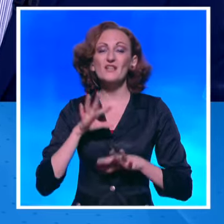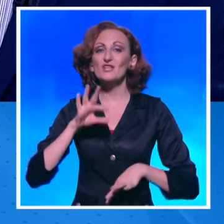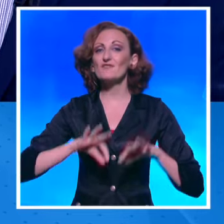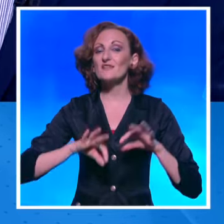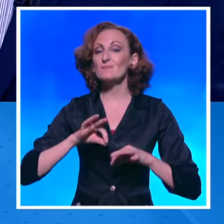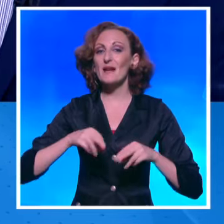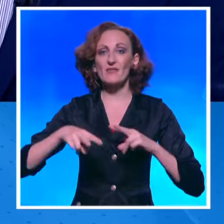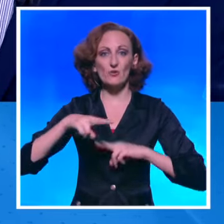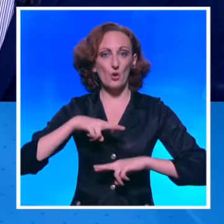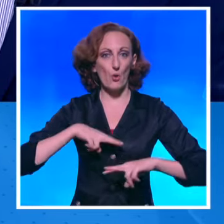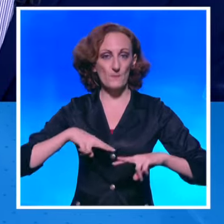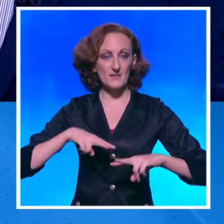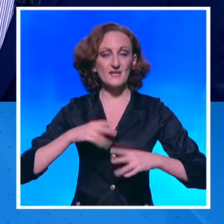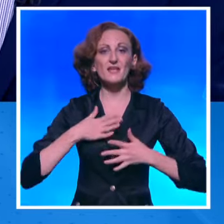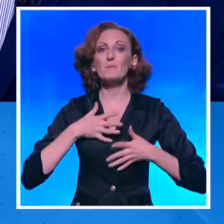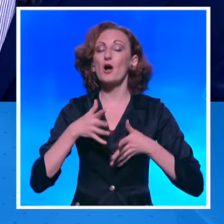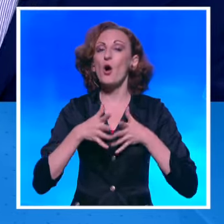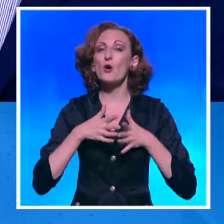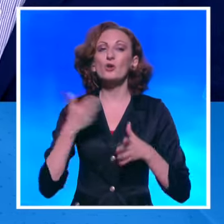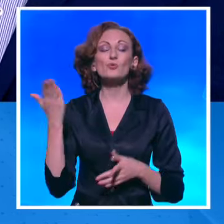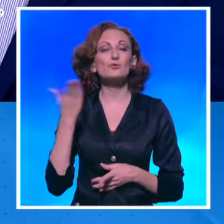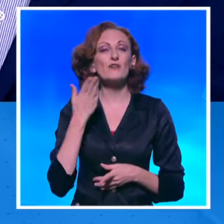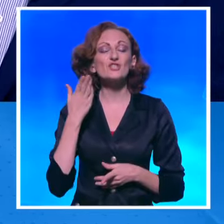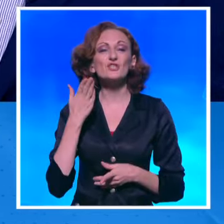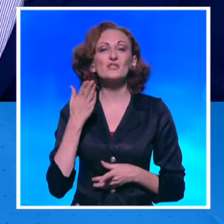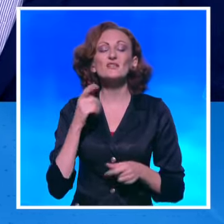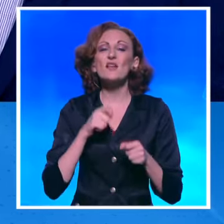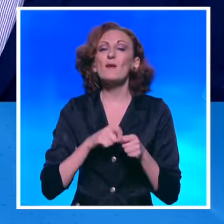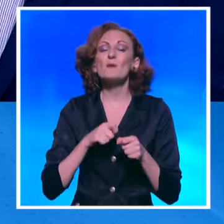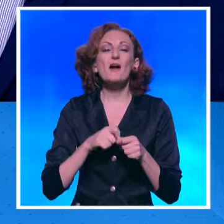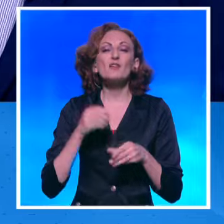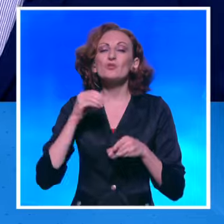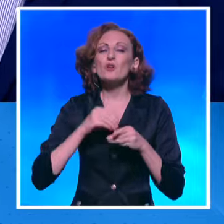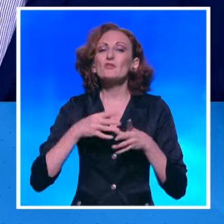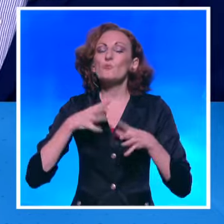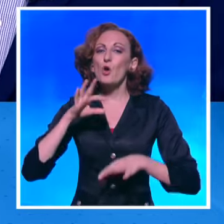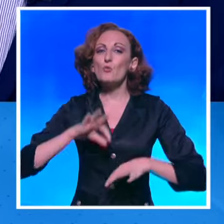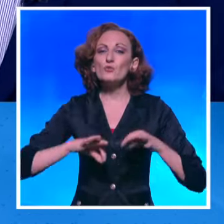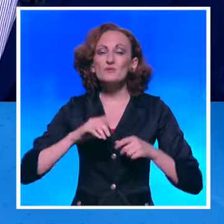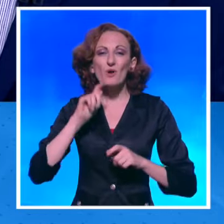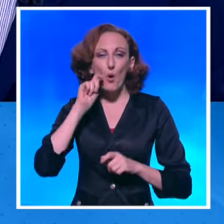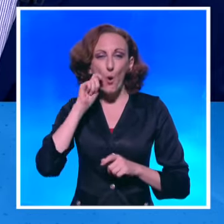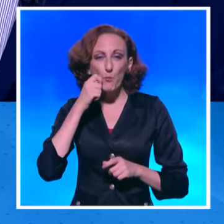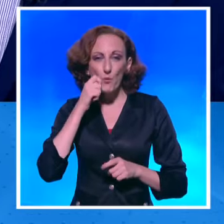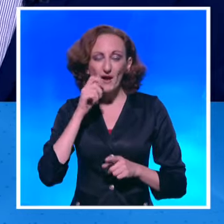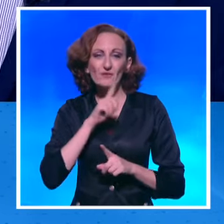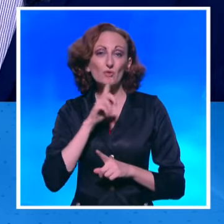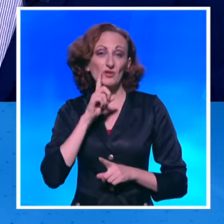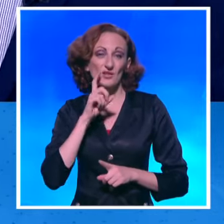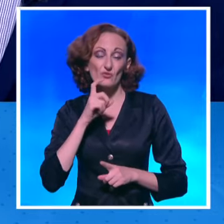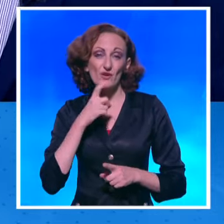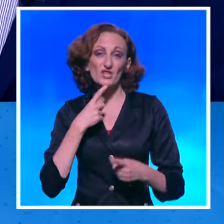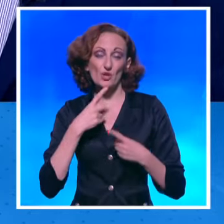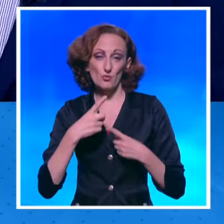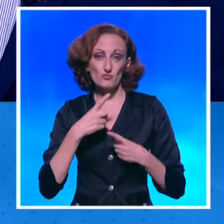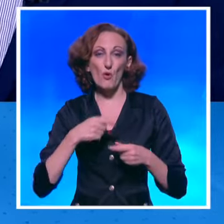избирателните комисии. Има хора, които вече са провели много избори и те се оплакват от нечовешките условия, от много дълги изборен ден.